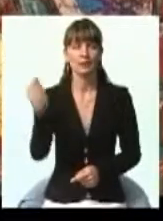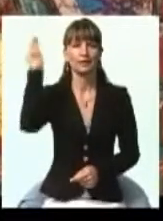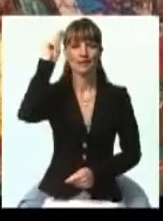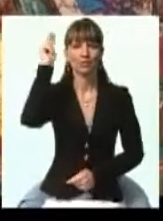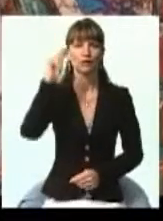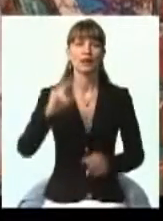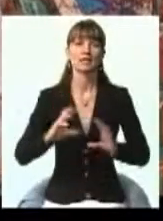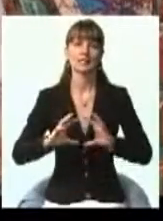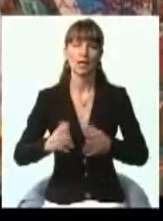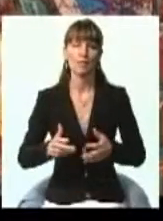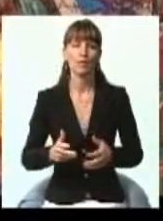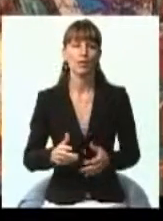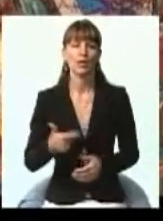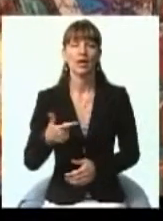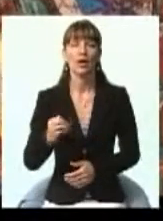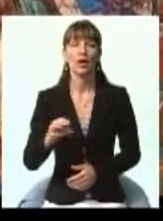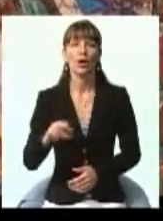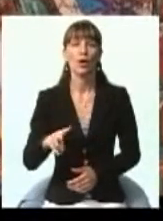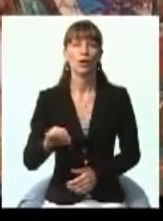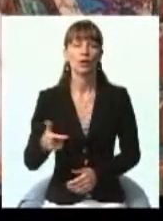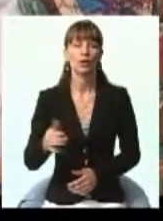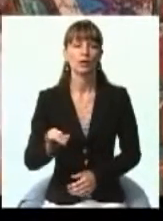изучает Землю. Геологи